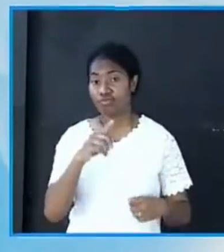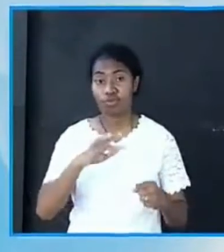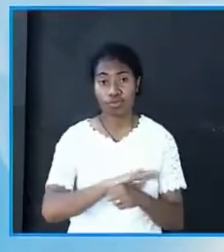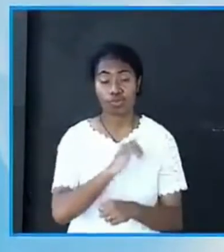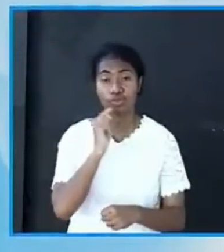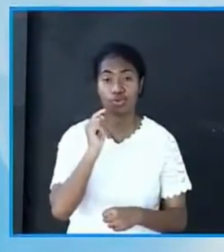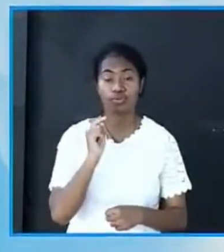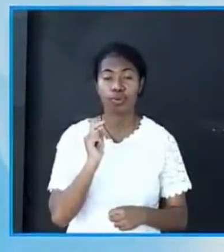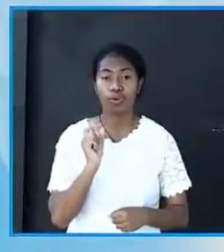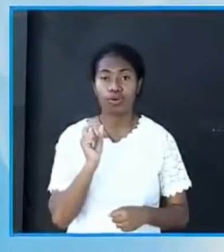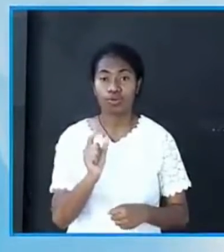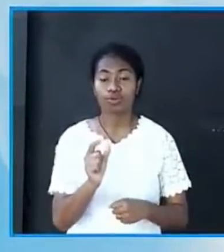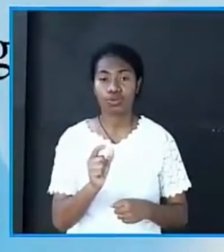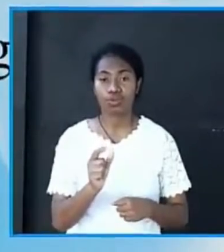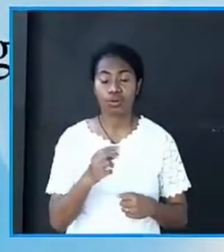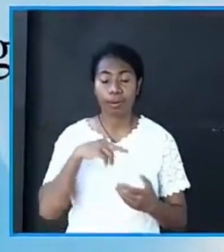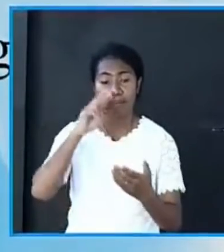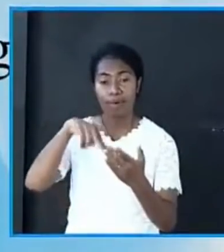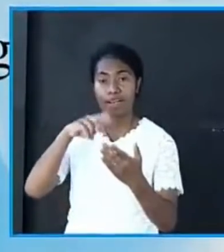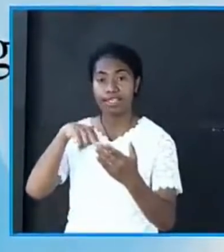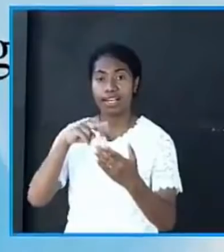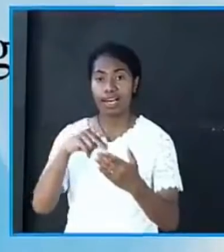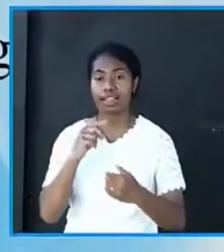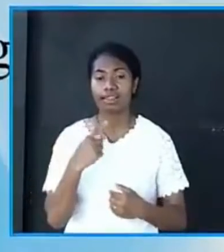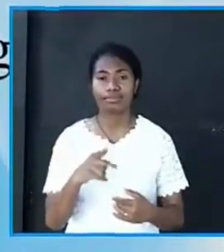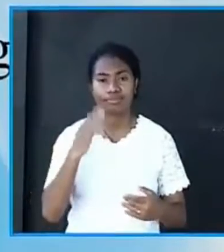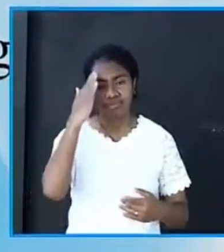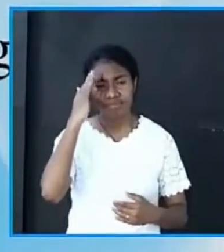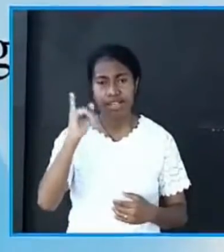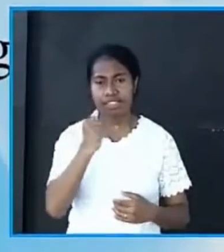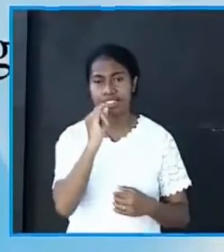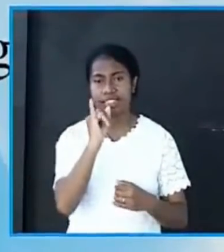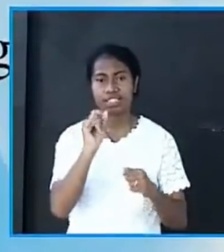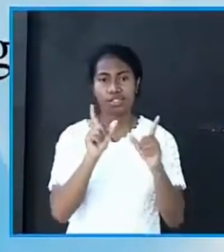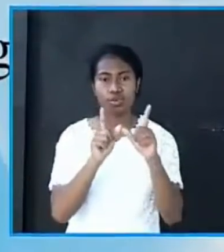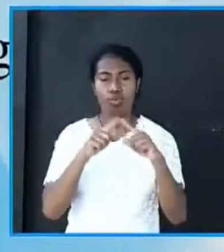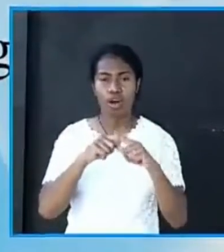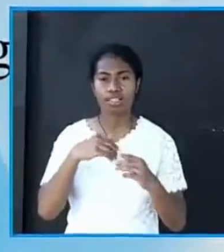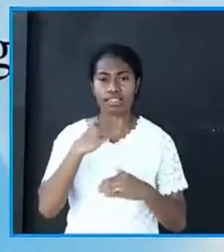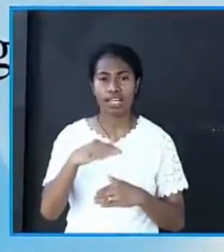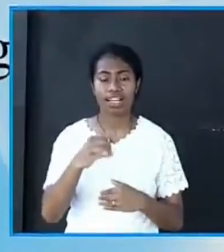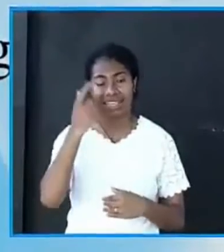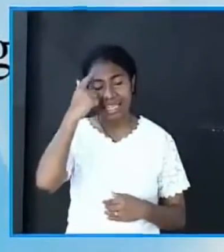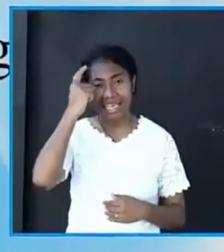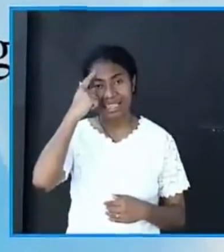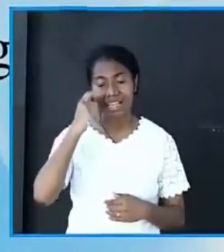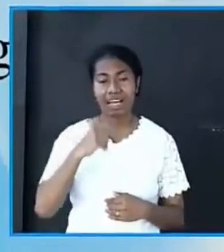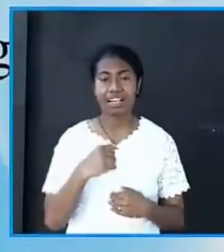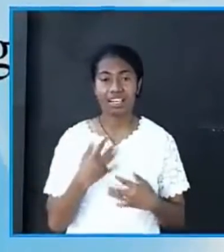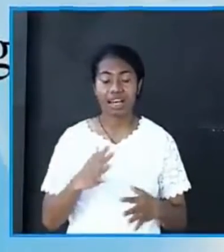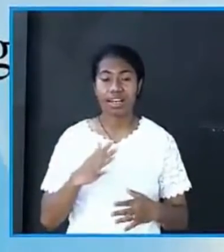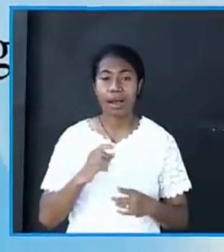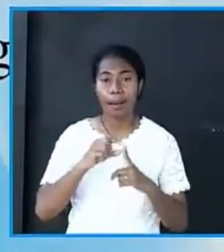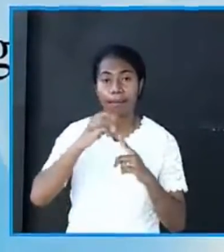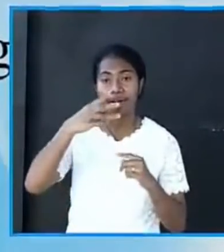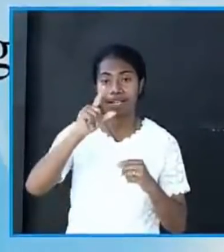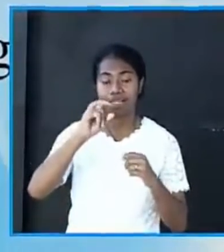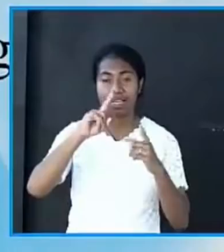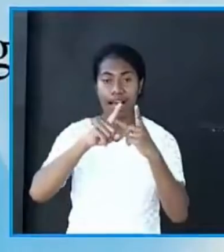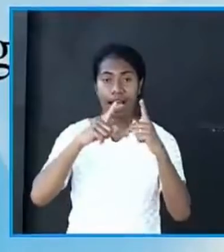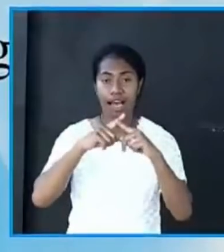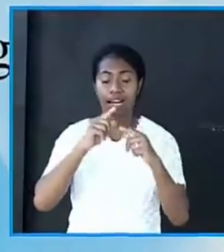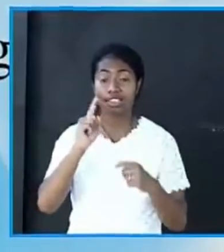sedang berharap dan ketika dia melihat ke belakang itu berarti jiwa sedang mengingat ingatan dan pengharapan Allah salah satu